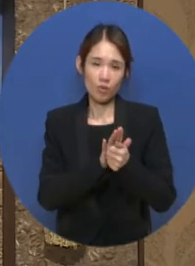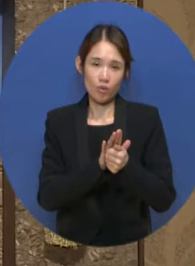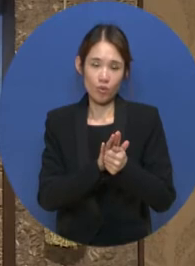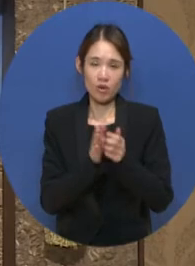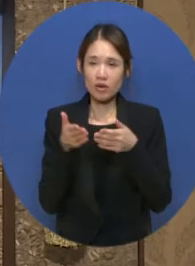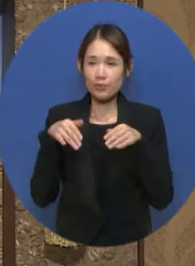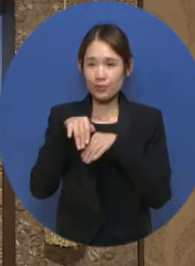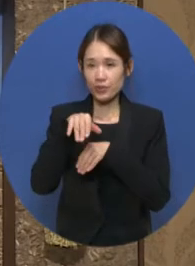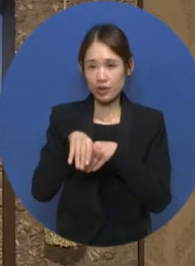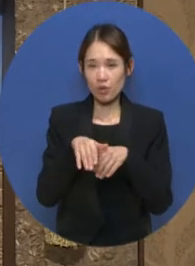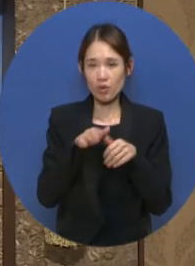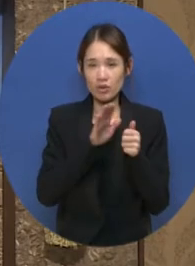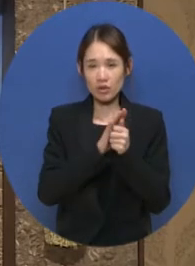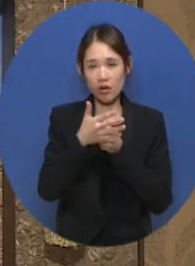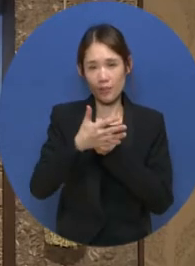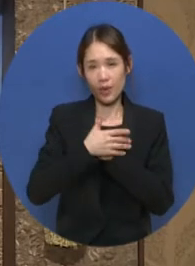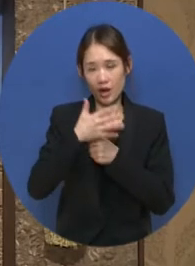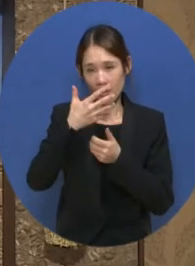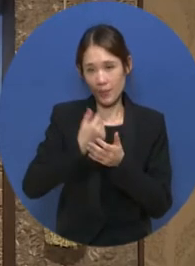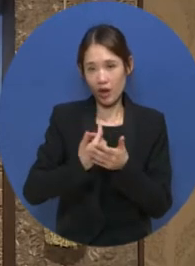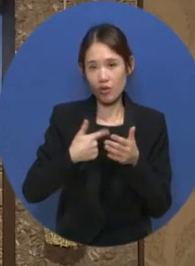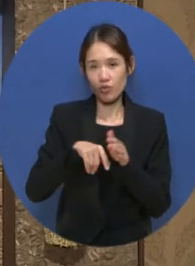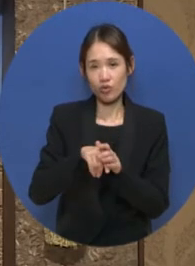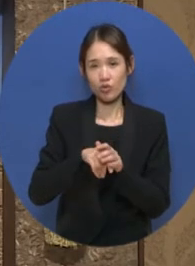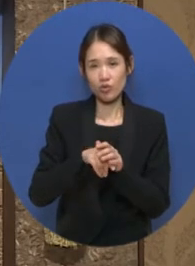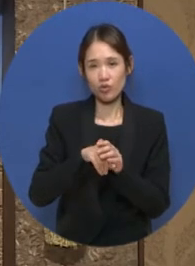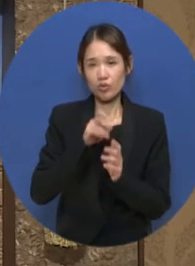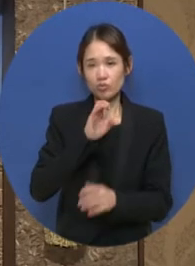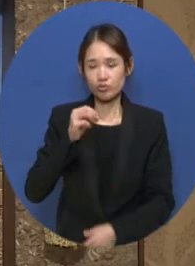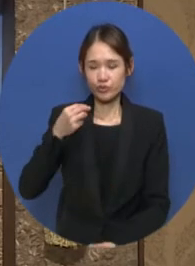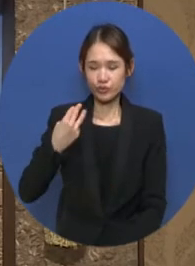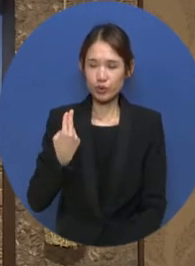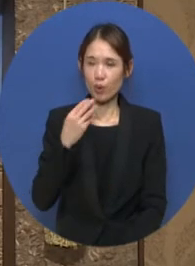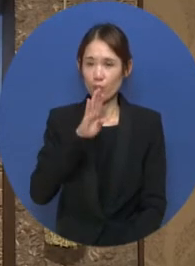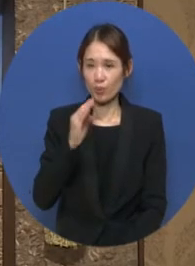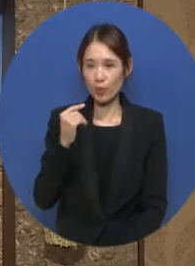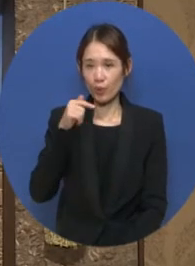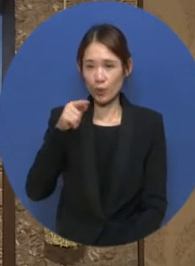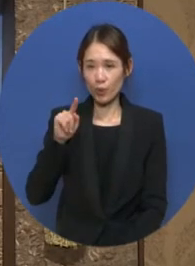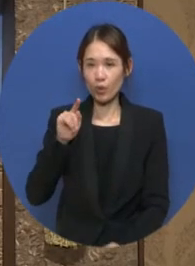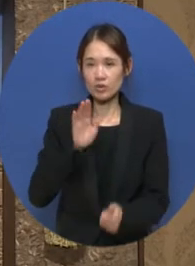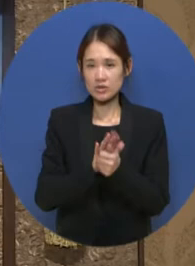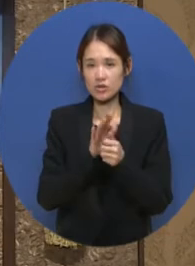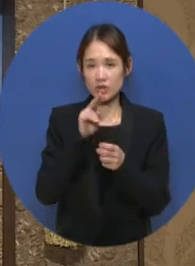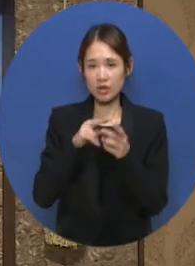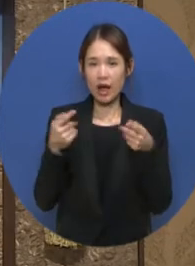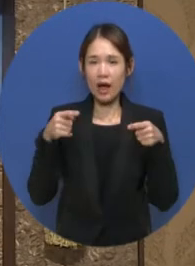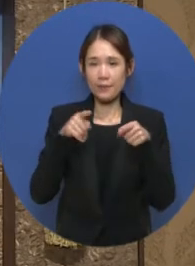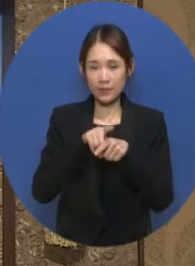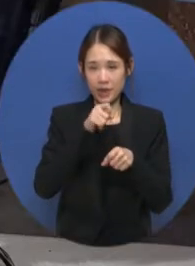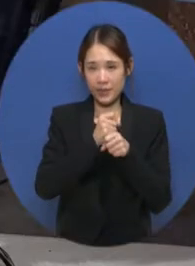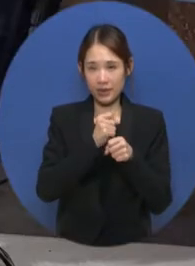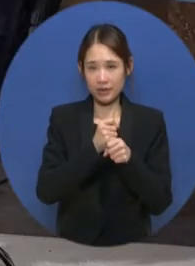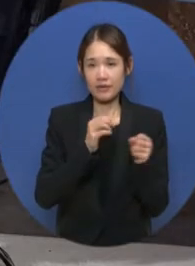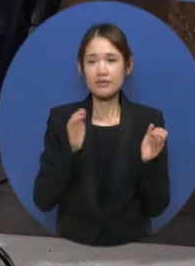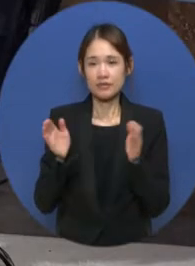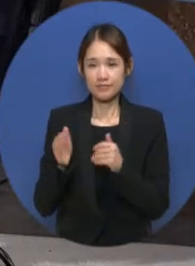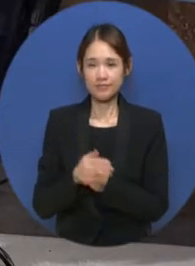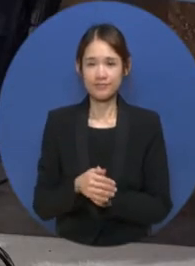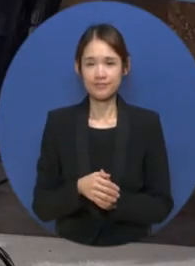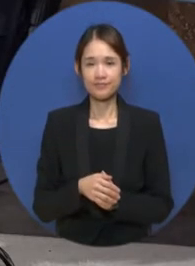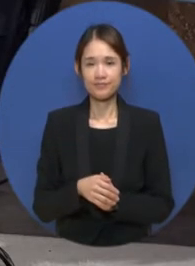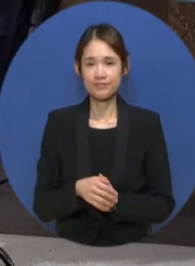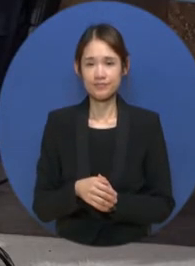안에서 좀 받고자 해서 2% 보는 지원센터 함께 공동으로 이제 매뉴얼을 개발하게 된 것입니다 아